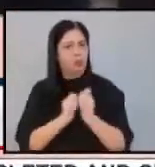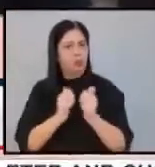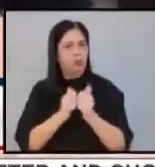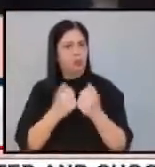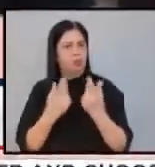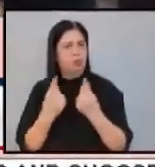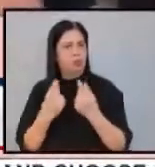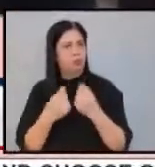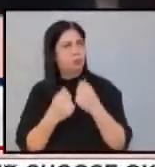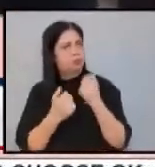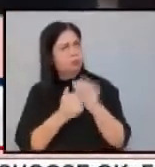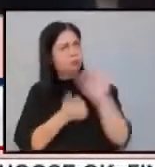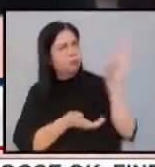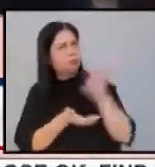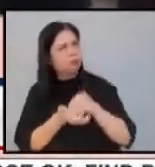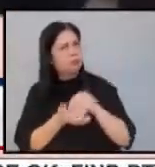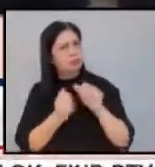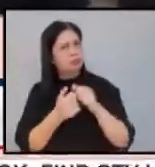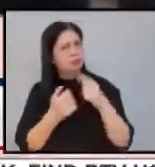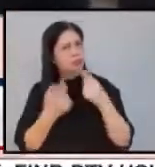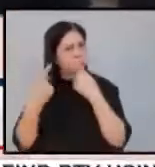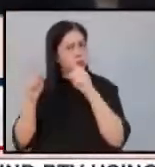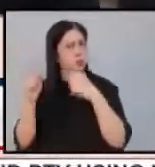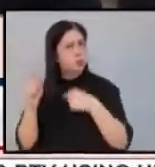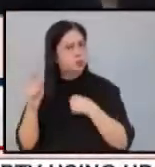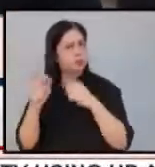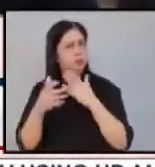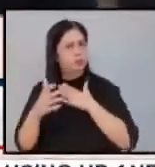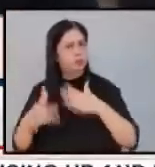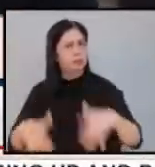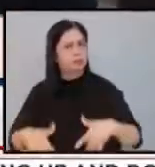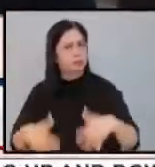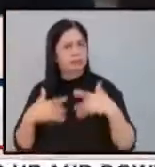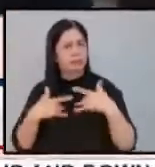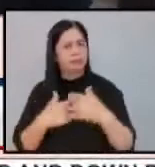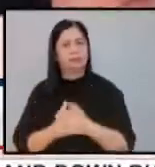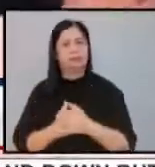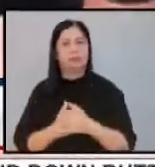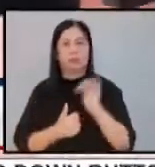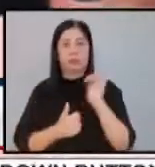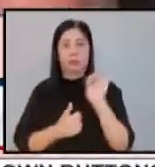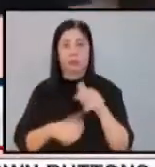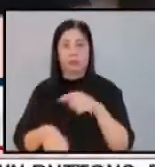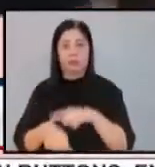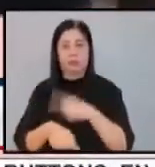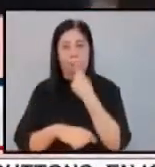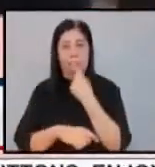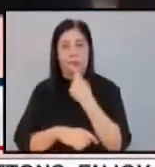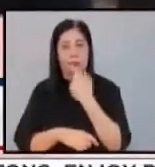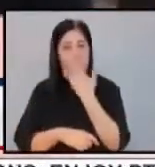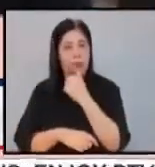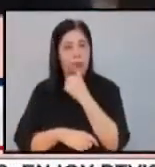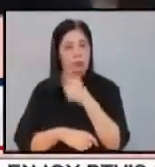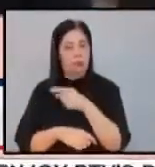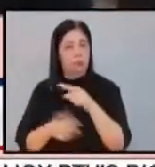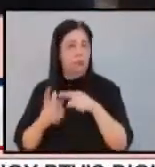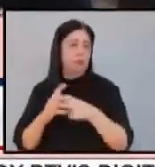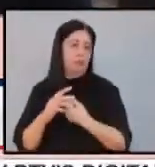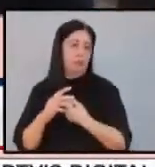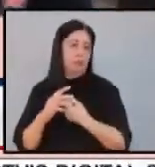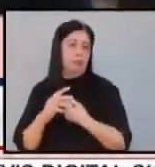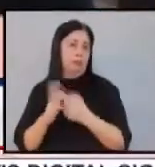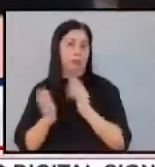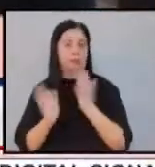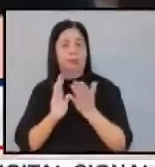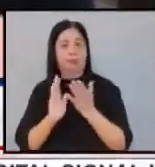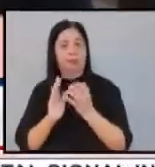does para maging successful sa buhay. At that time, sinabi niya, why don't you just start to become a mutual